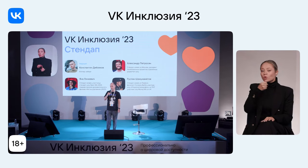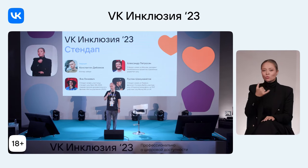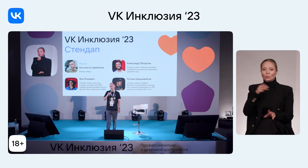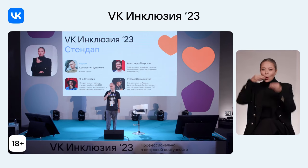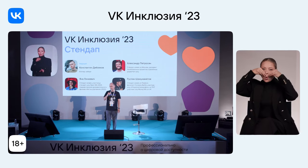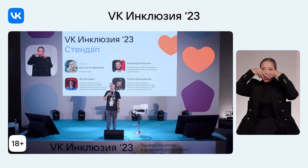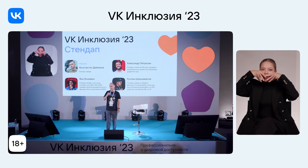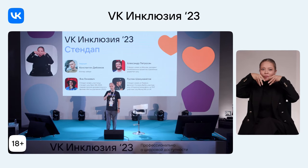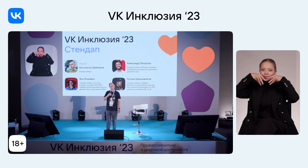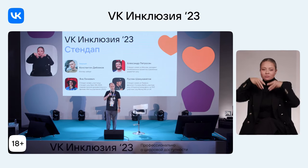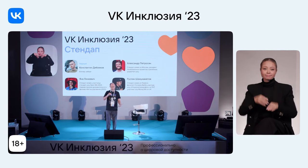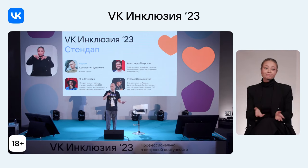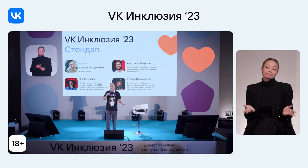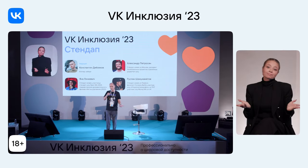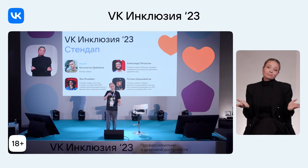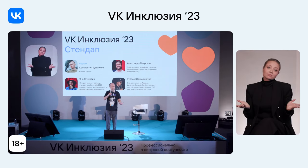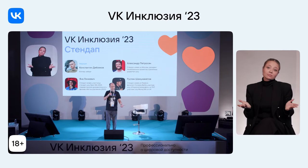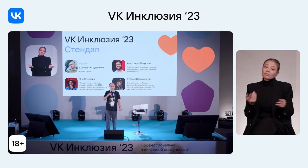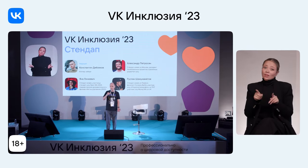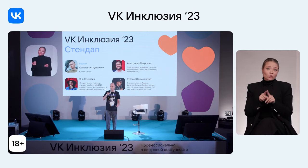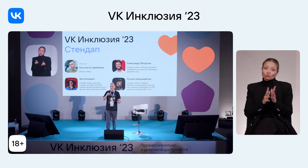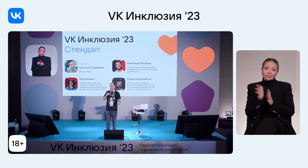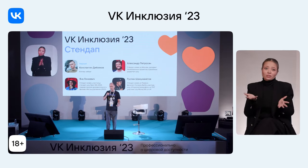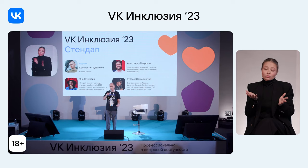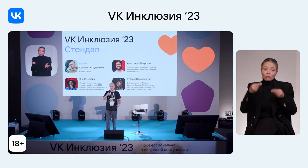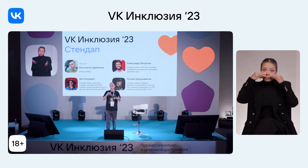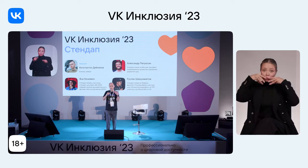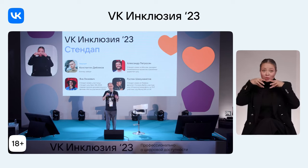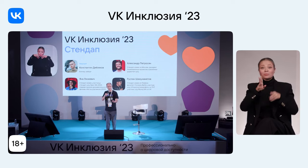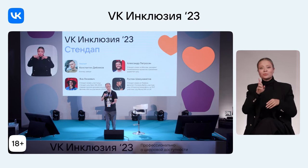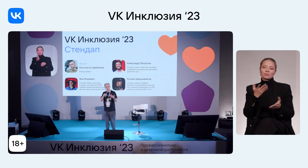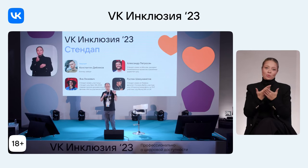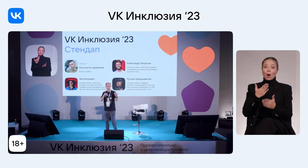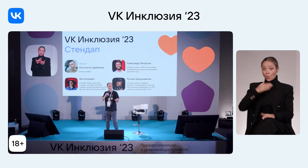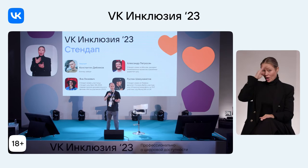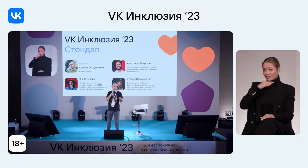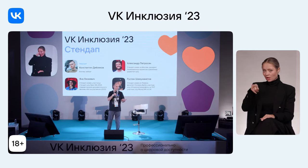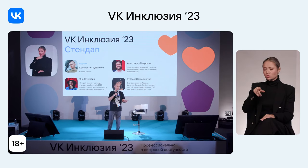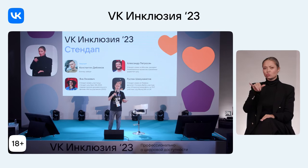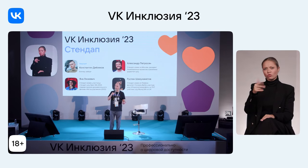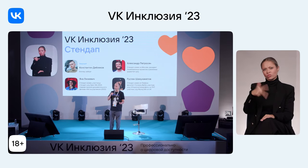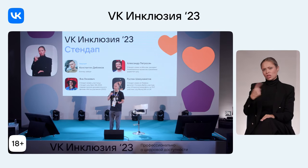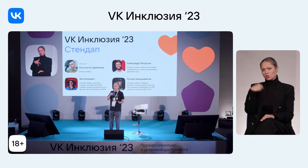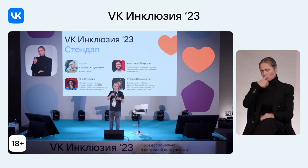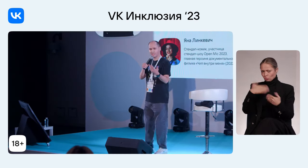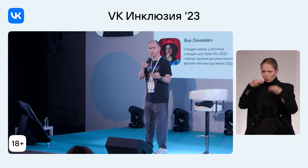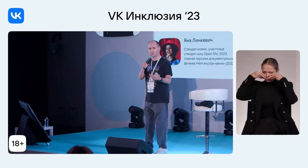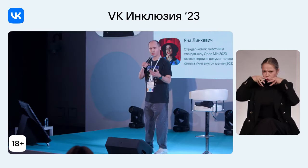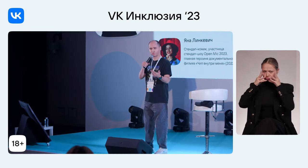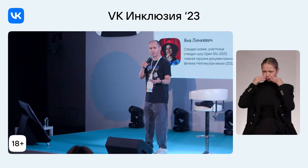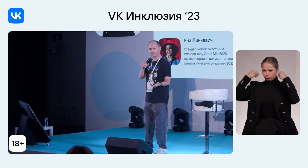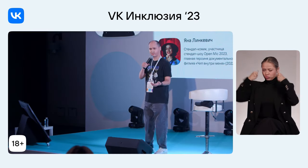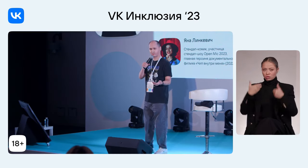усы. Но и они не растут. Я думал, у меня будут усы. Потому что у моего отца были усы в 31 год. Но, видимо, их